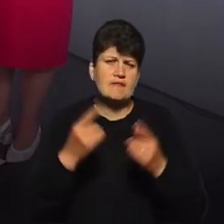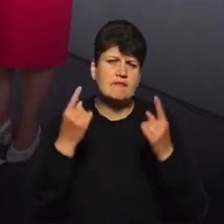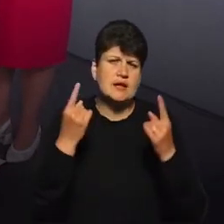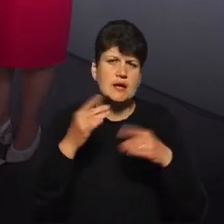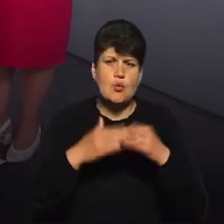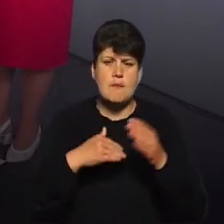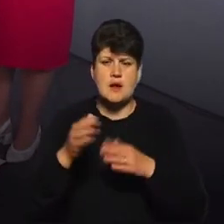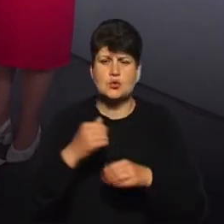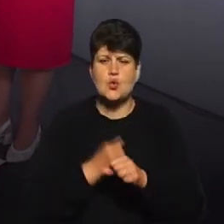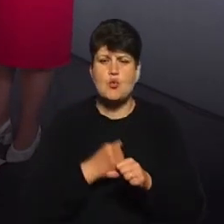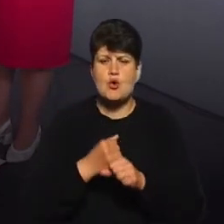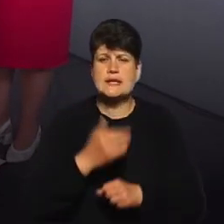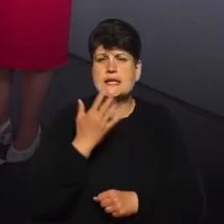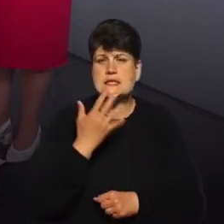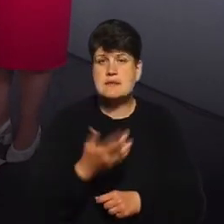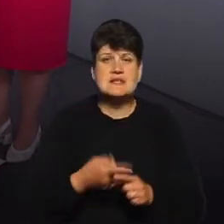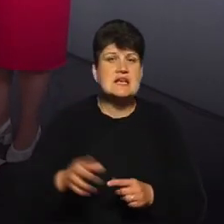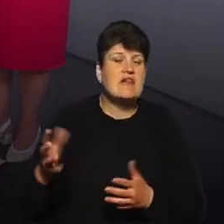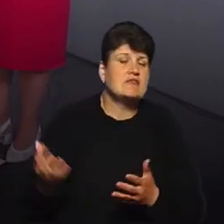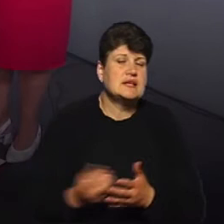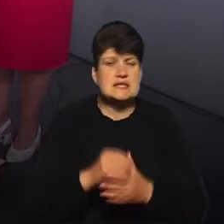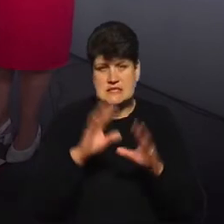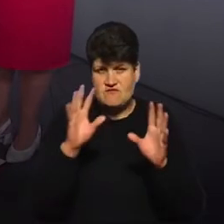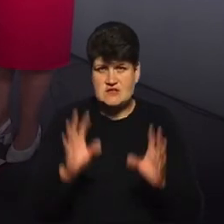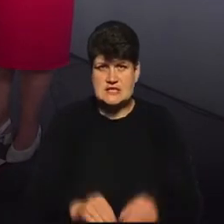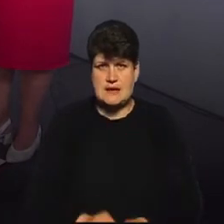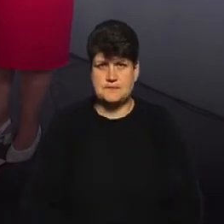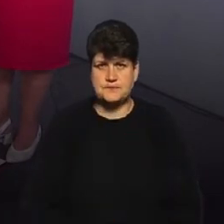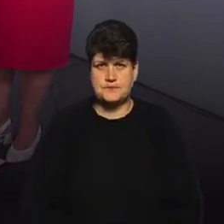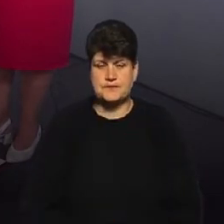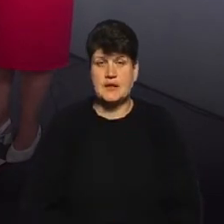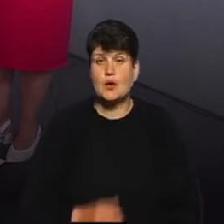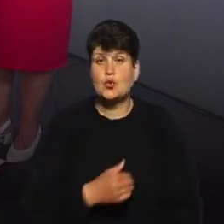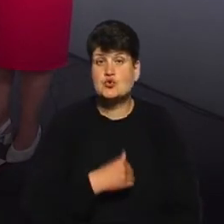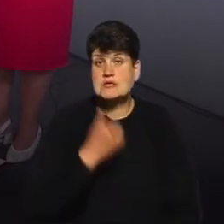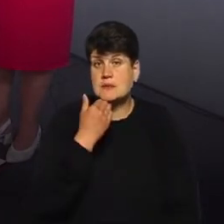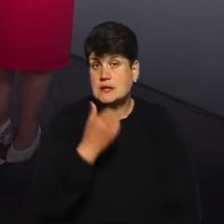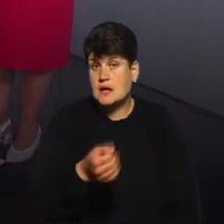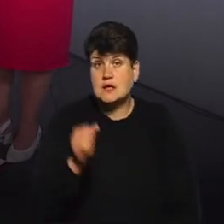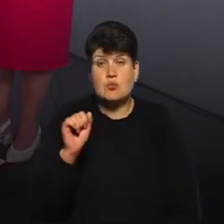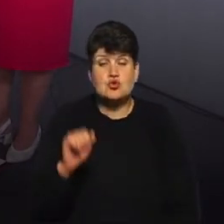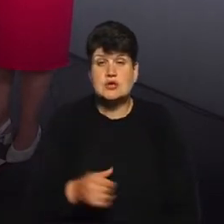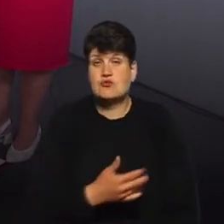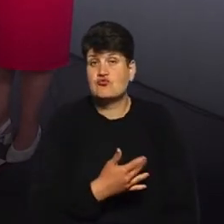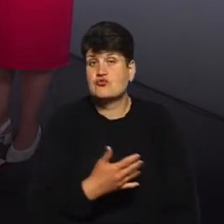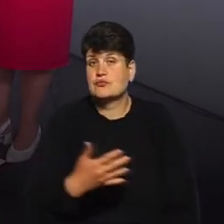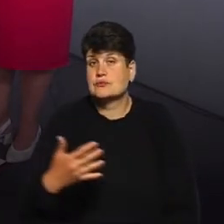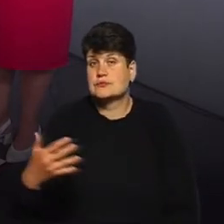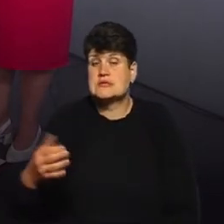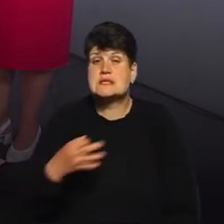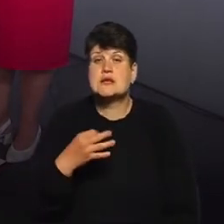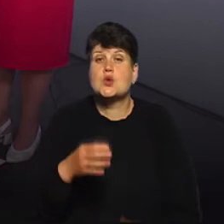все вдається. Я хочу запитати, можливо, ще кілька громад назвете, як, від чого залежить успіх